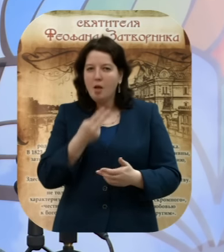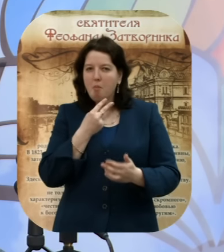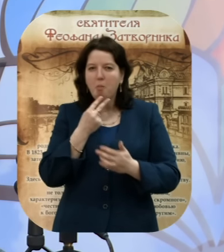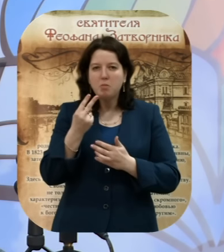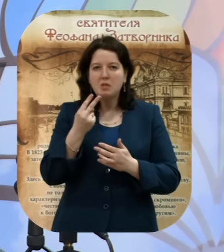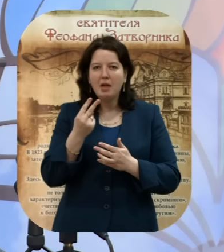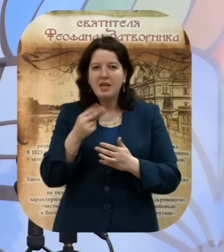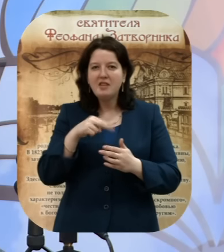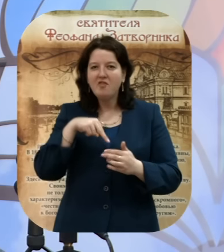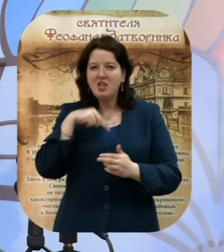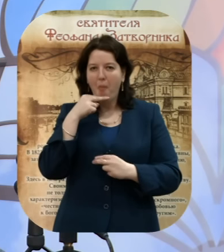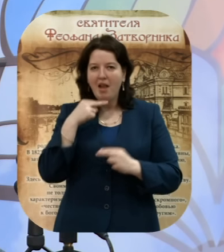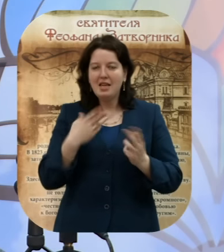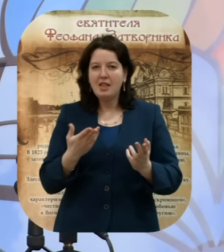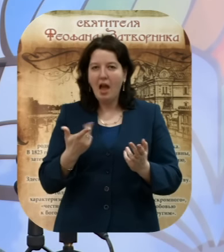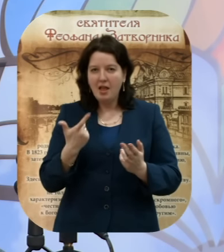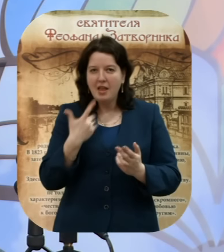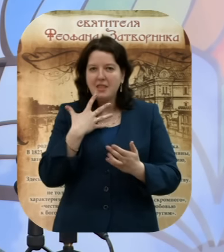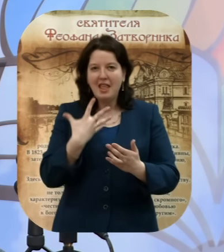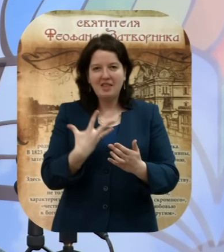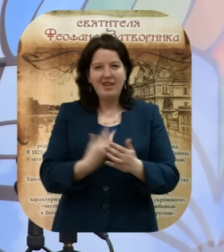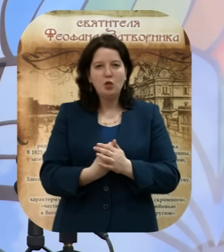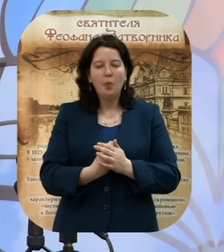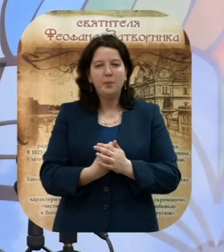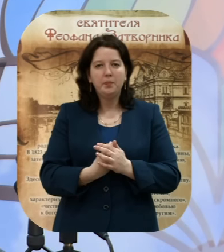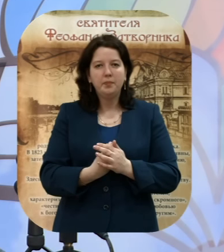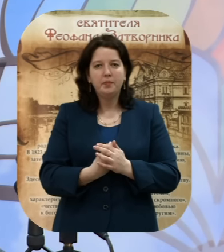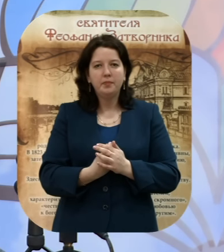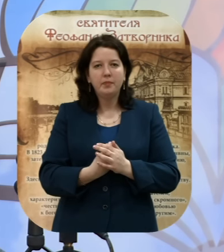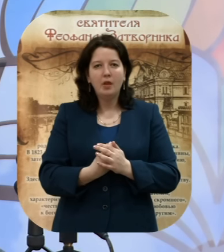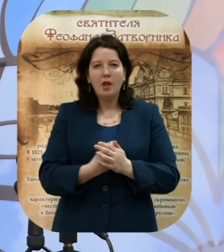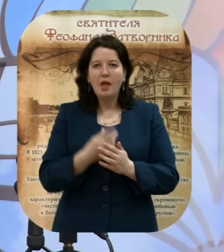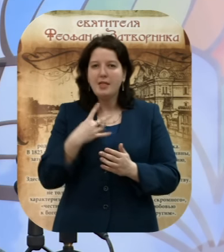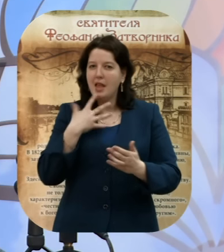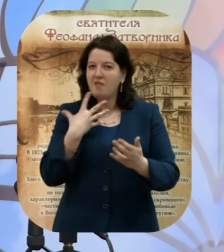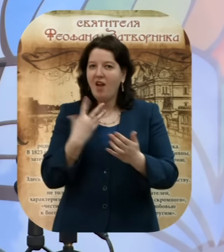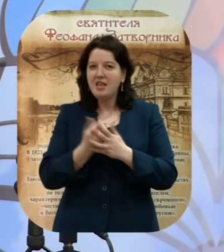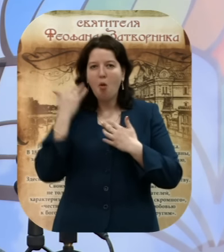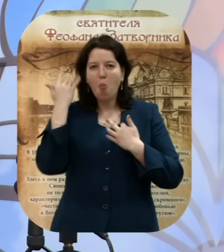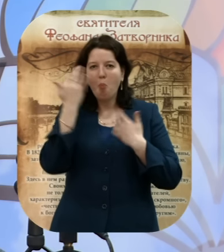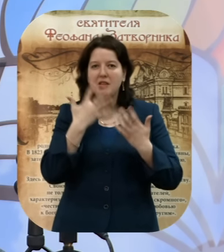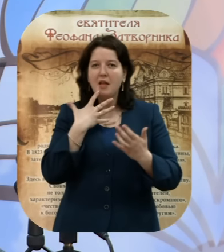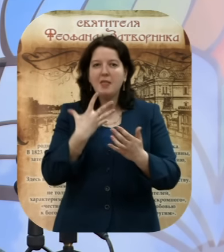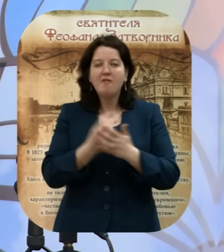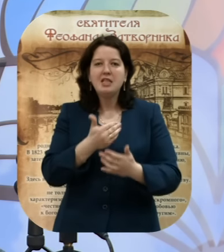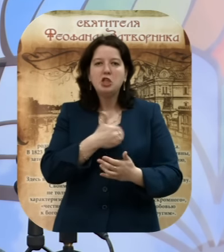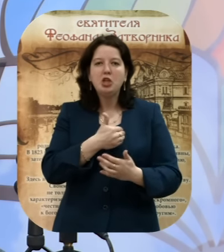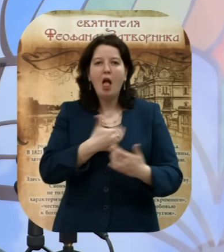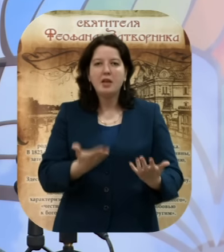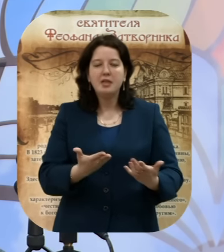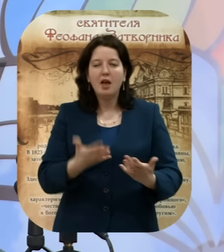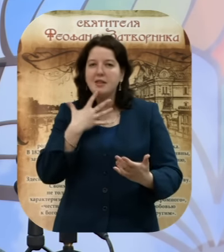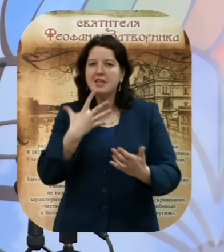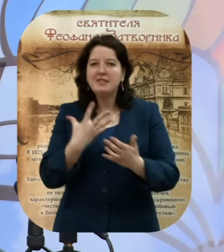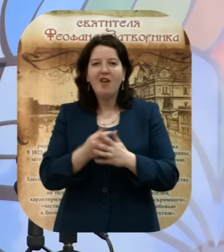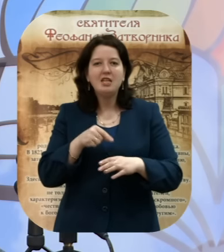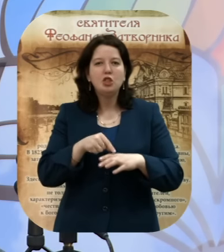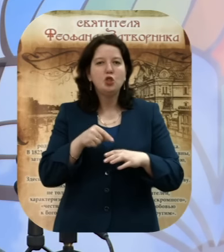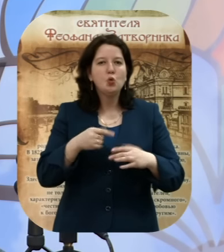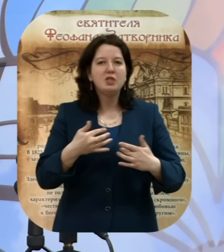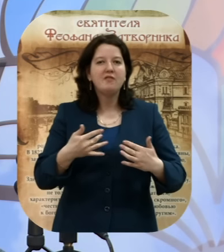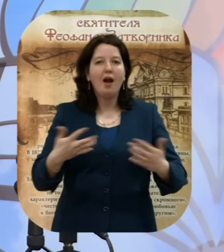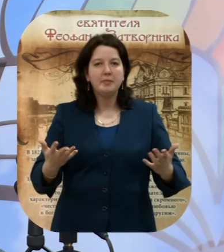Посмотреть внимательно на свое, на свои мысли, на свои желания, на